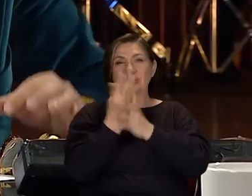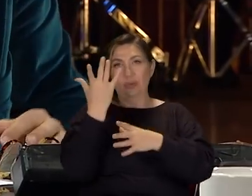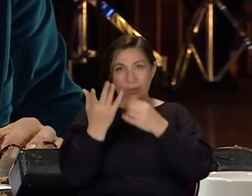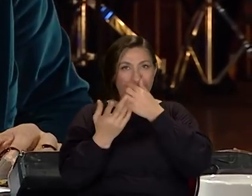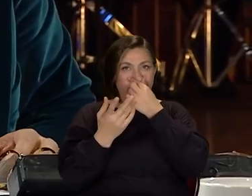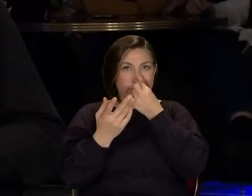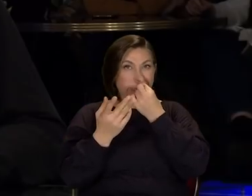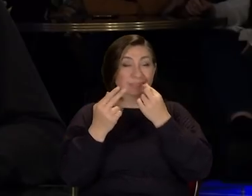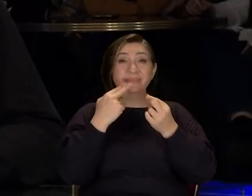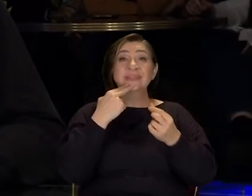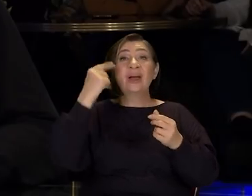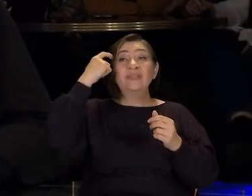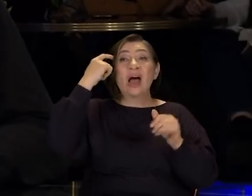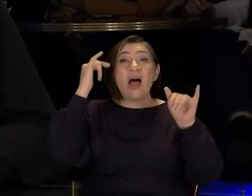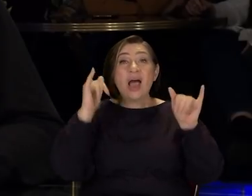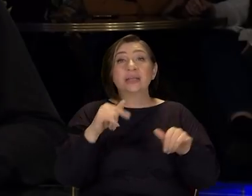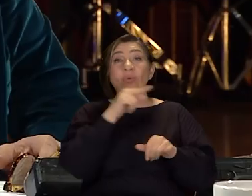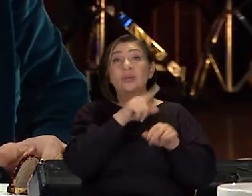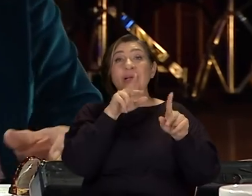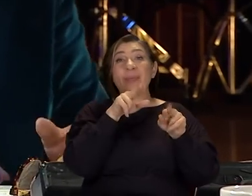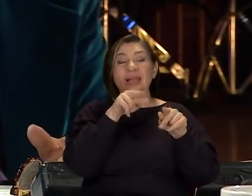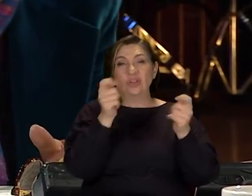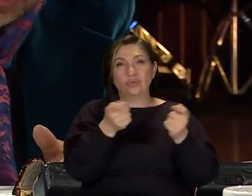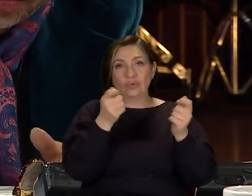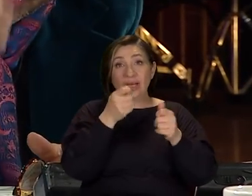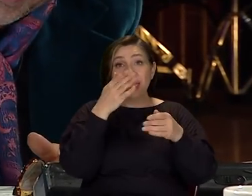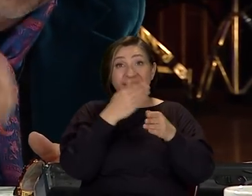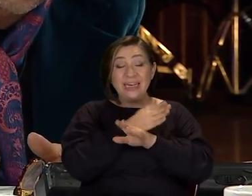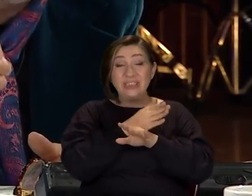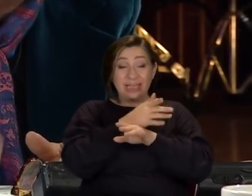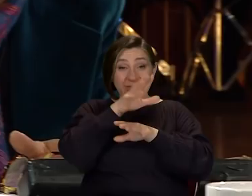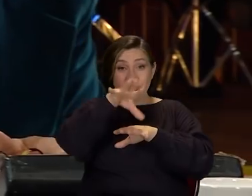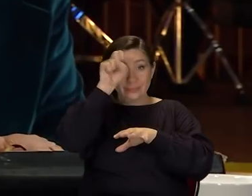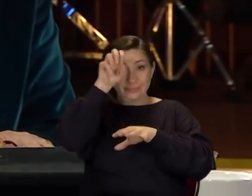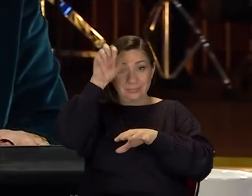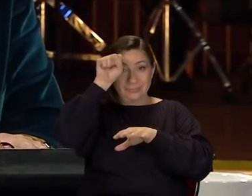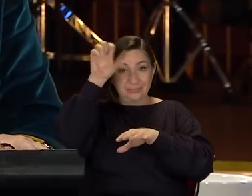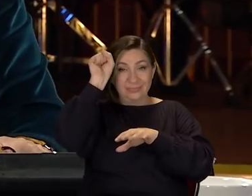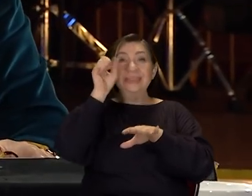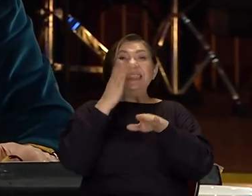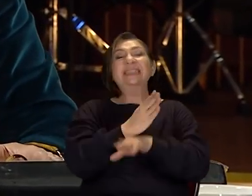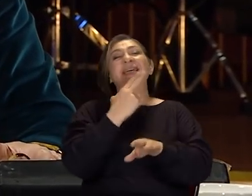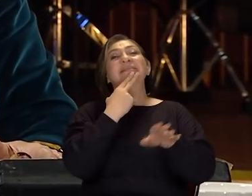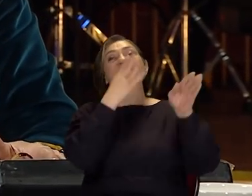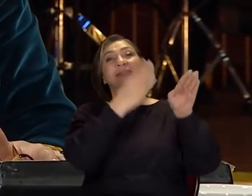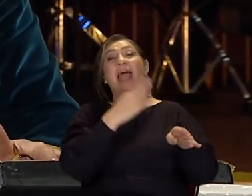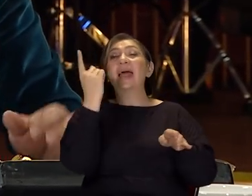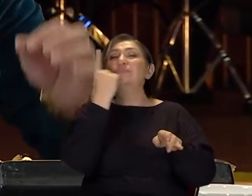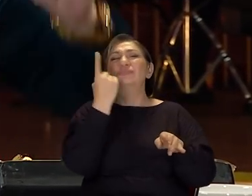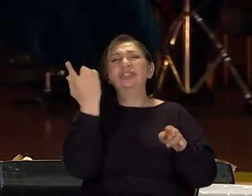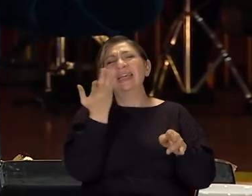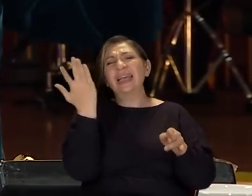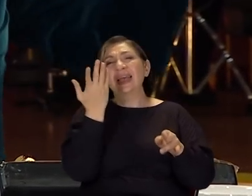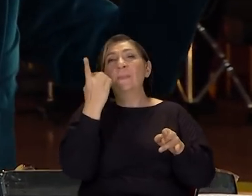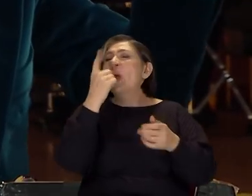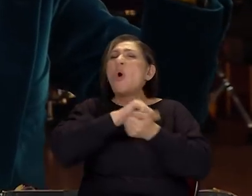ne. Kadın hafızası aynen böyle çalışıyor ve gerçek analog, gerçek hafıza. Yani herhangi bir şeyi,